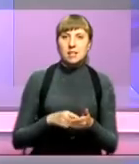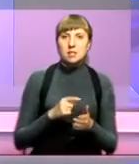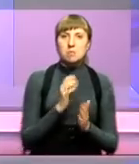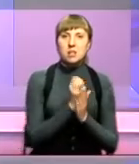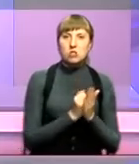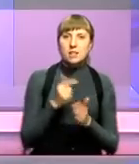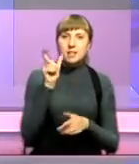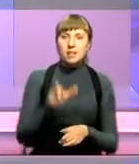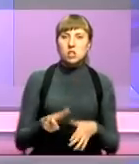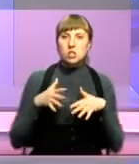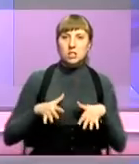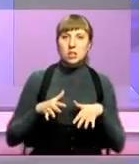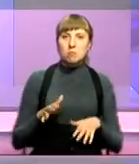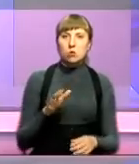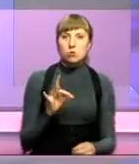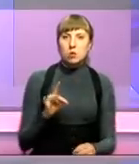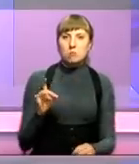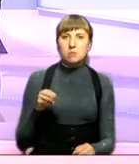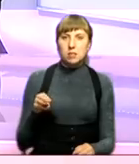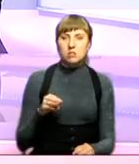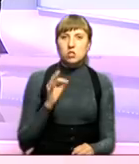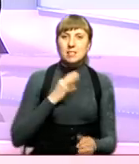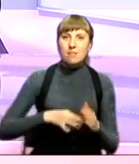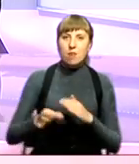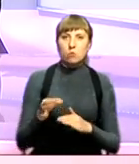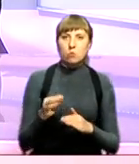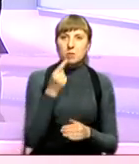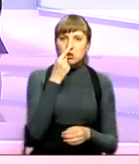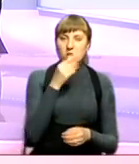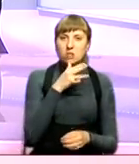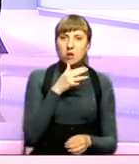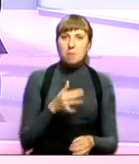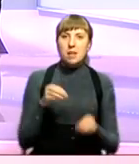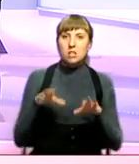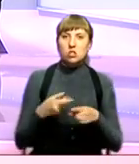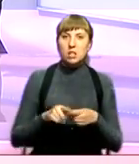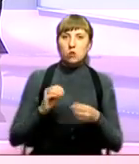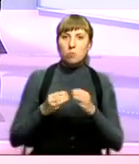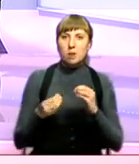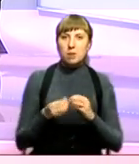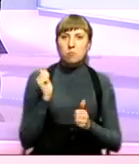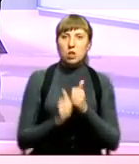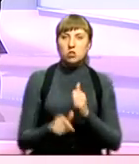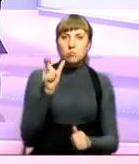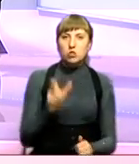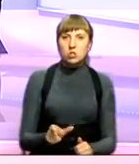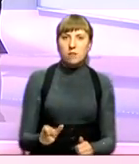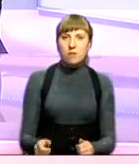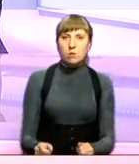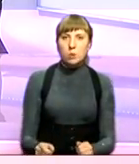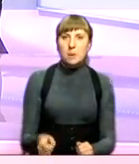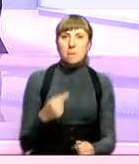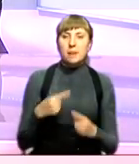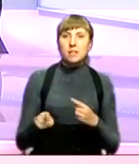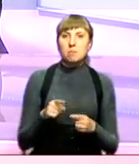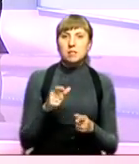Крыма, то, конечно же, Рустам Эльмирович советует в ближайшее время, так сказать, решить эту проблему каждому человеку индивидуально. Иными словами,